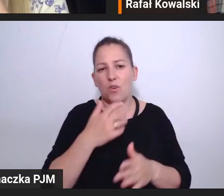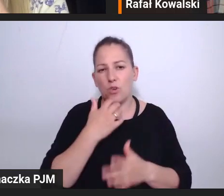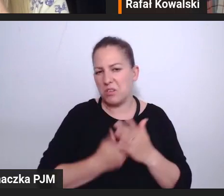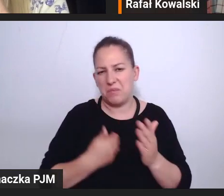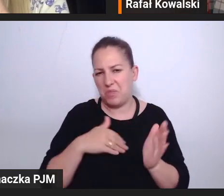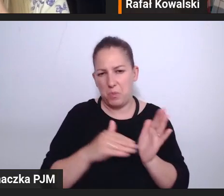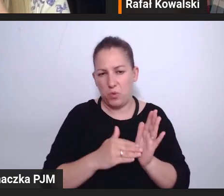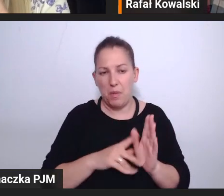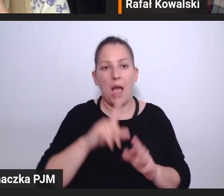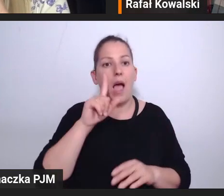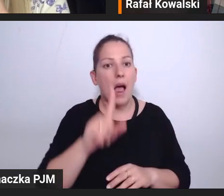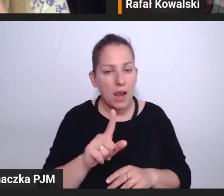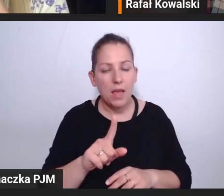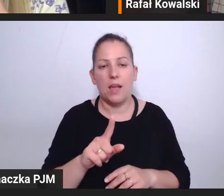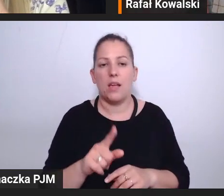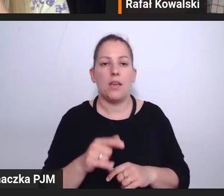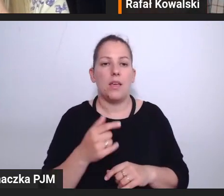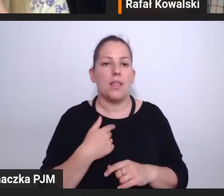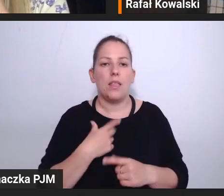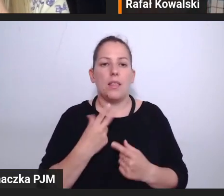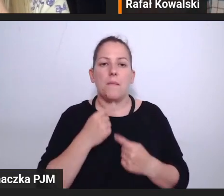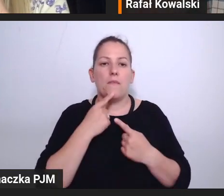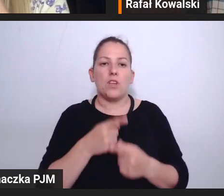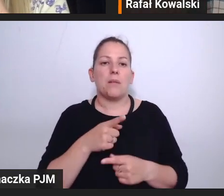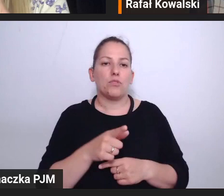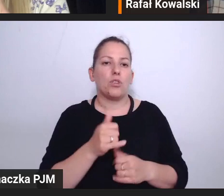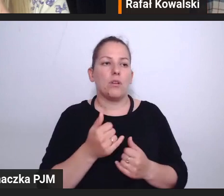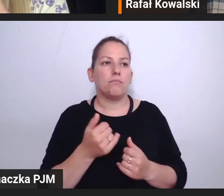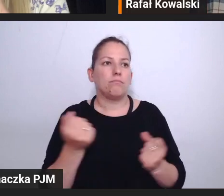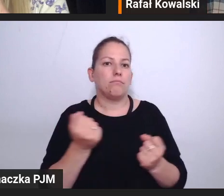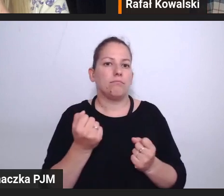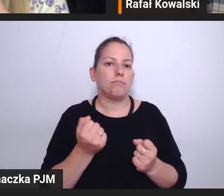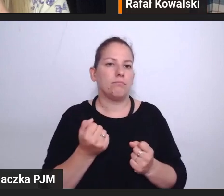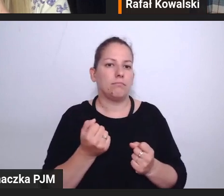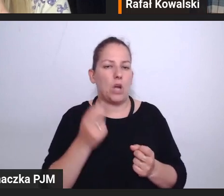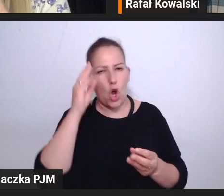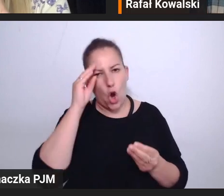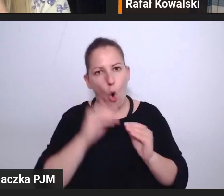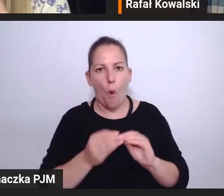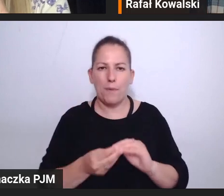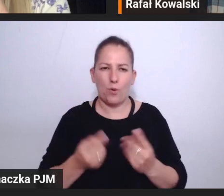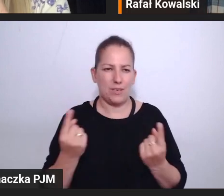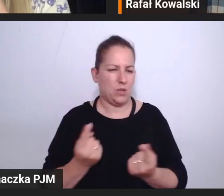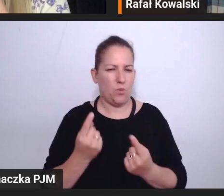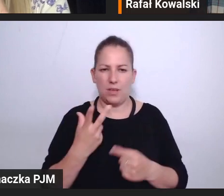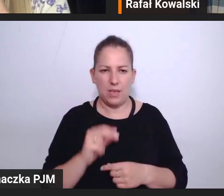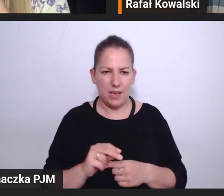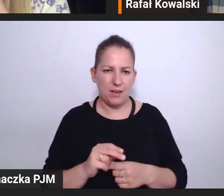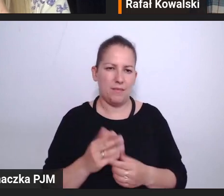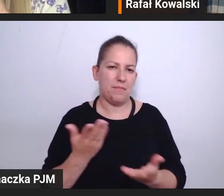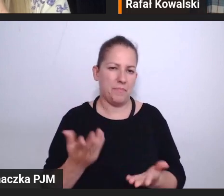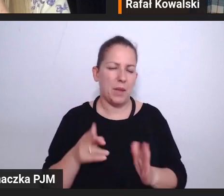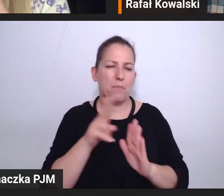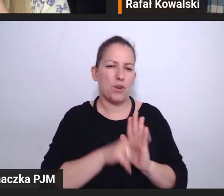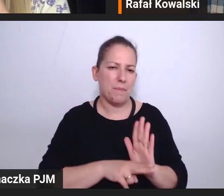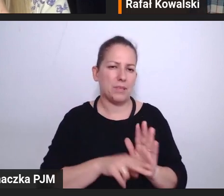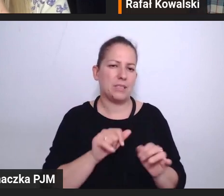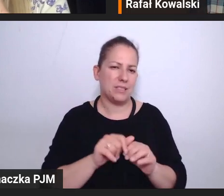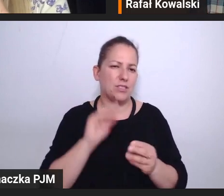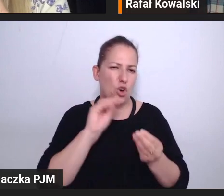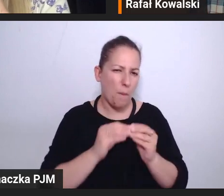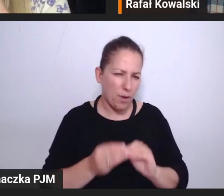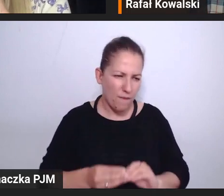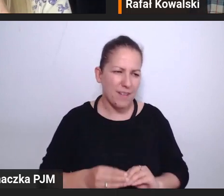musimy. Natomiast nie powiedziałabym, że to jakoś bardzo komplikuje sytuację, no o tyle, że przepis jest skomplikowany